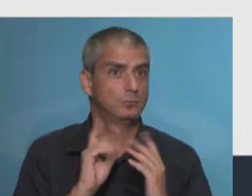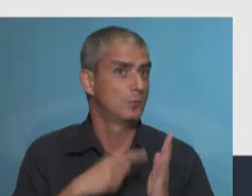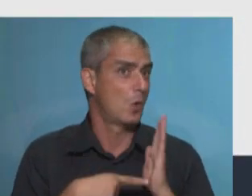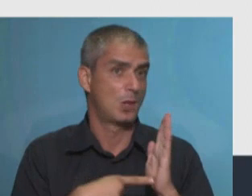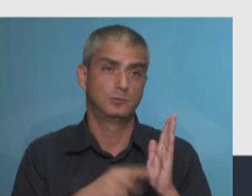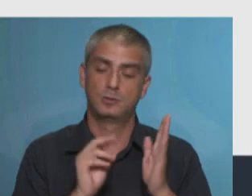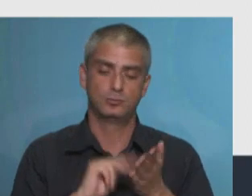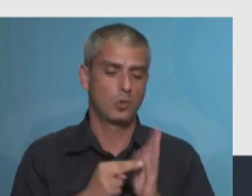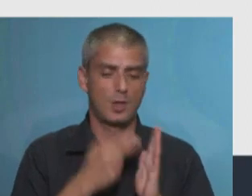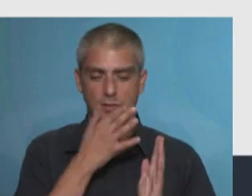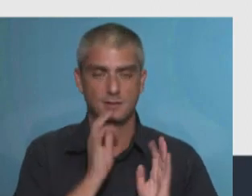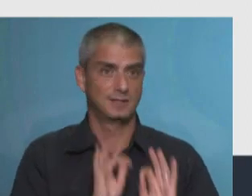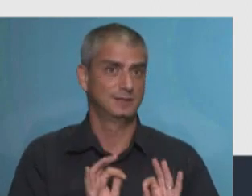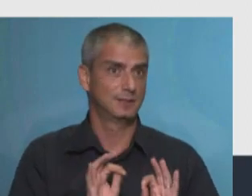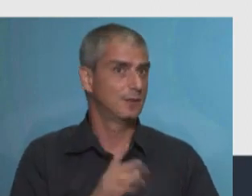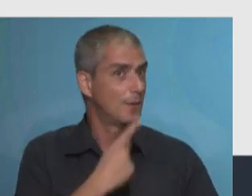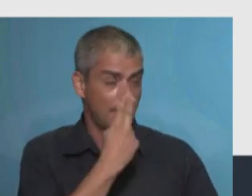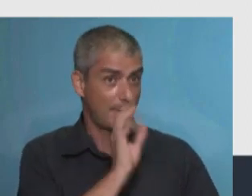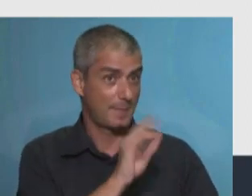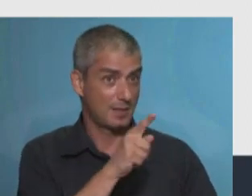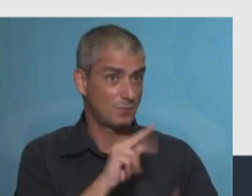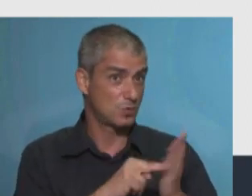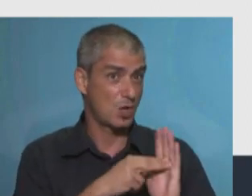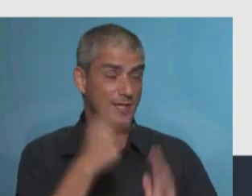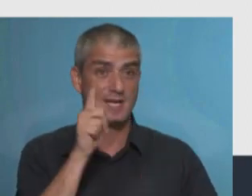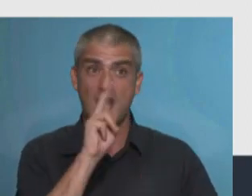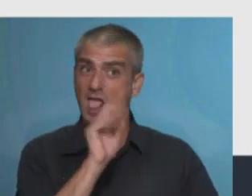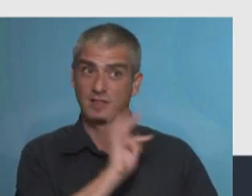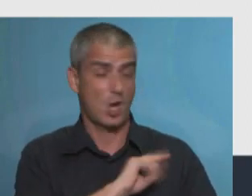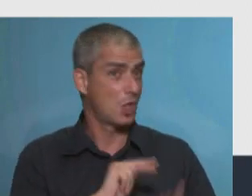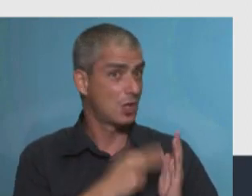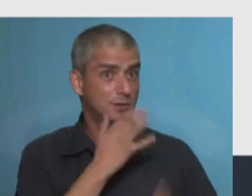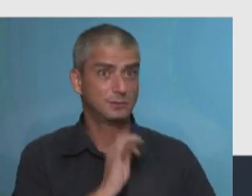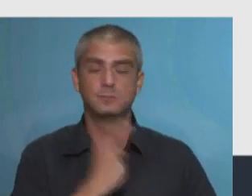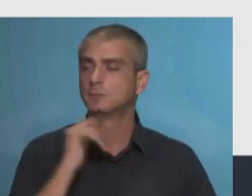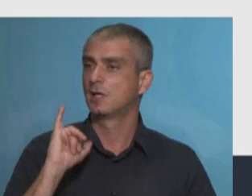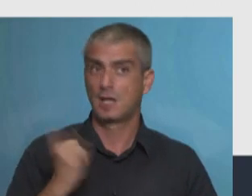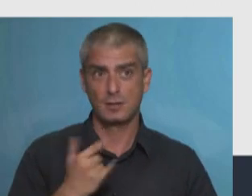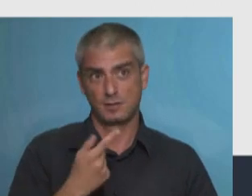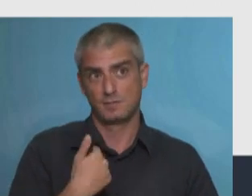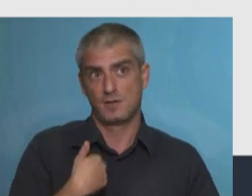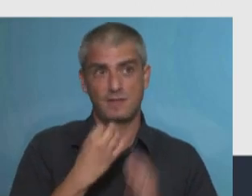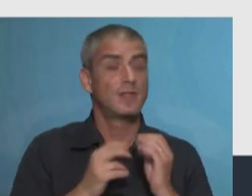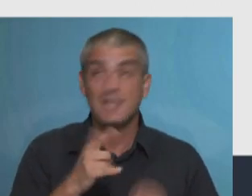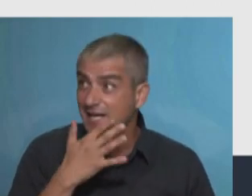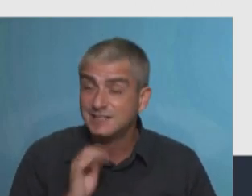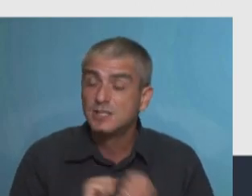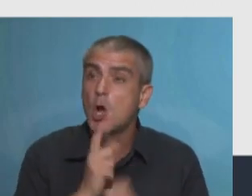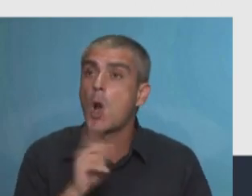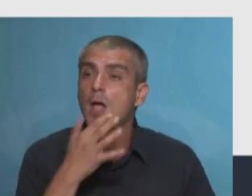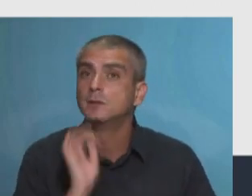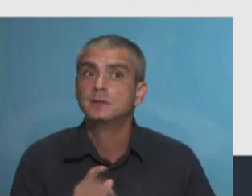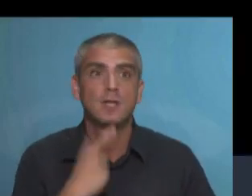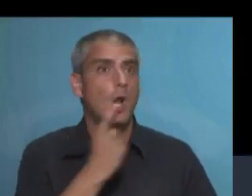תוכנית רצינית מצד משרד. כלומר, מבחינתכם התוכנית של גלנט היא לא תוכנית רצינית? אחד כן, ושתיים אני אפרט למה. כן היא רצינית או כן היא לא רצינית? כן היא